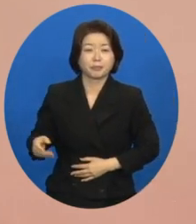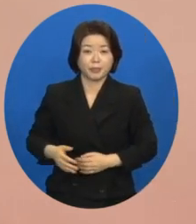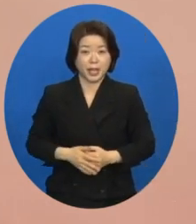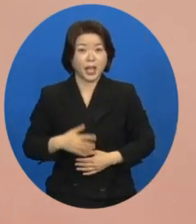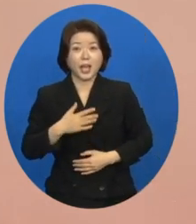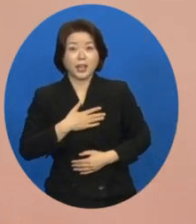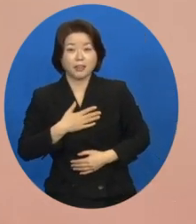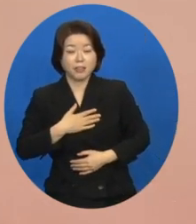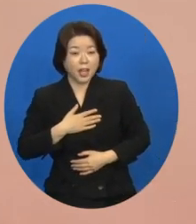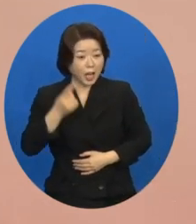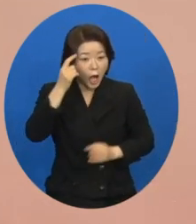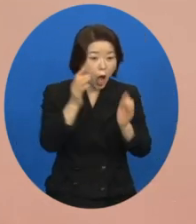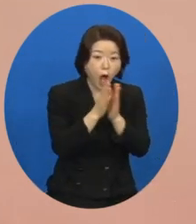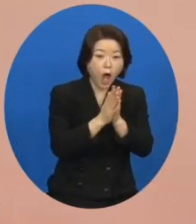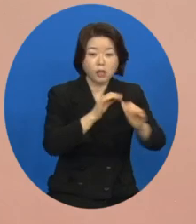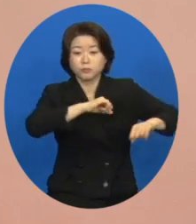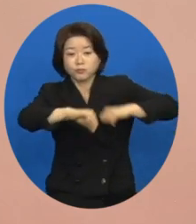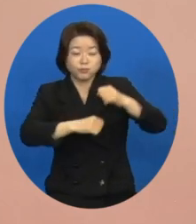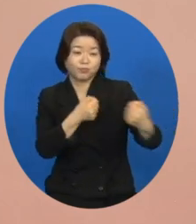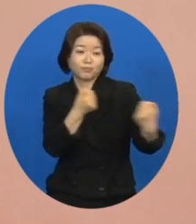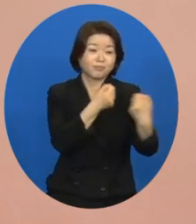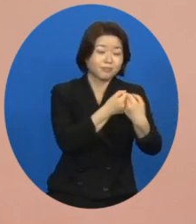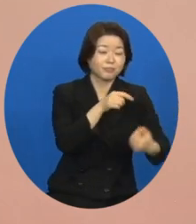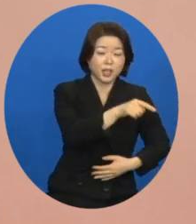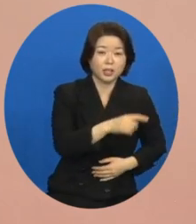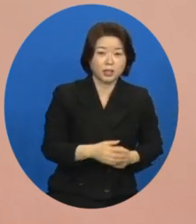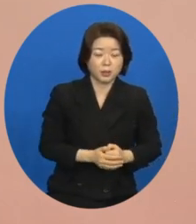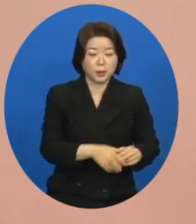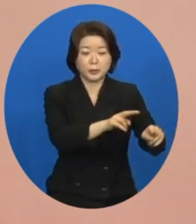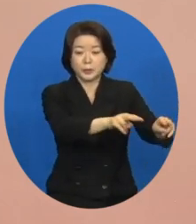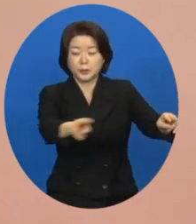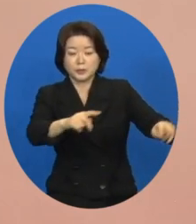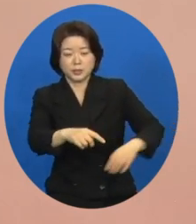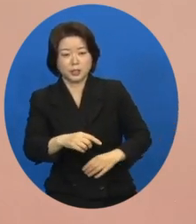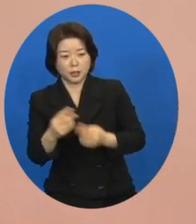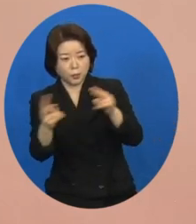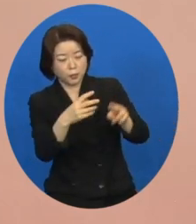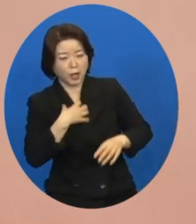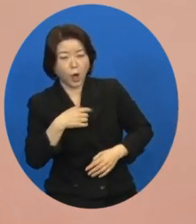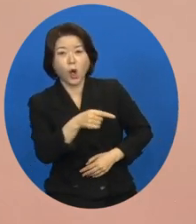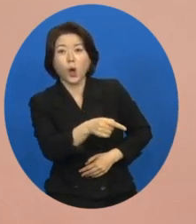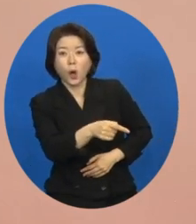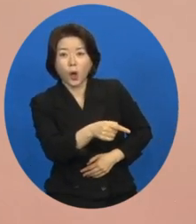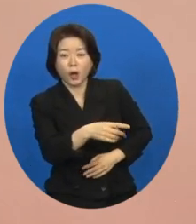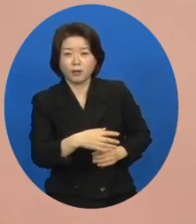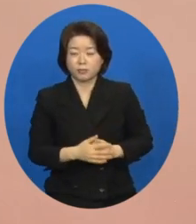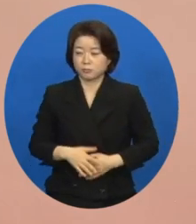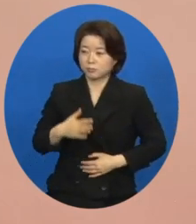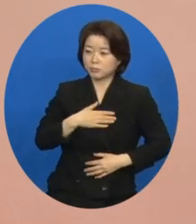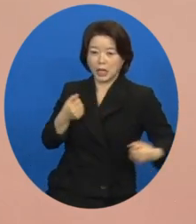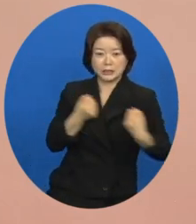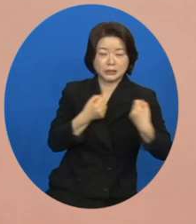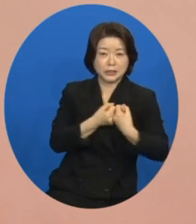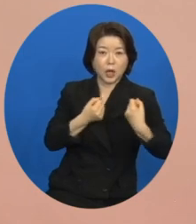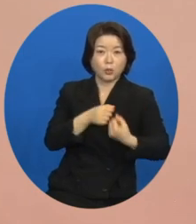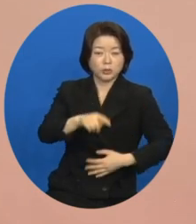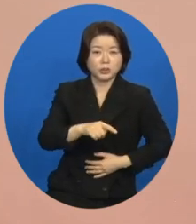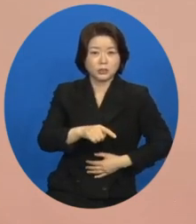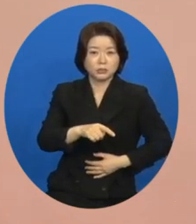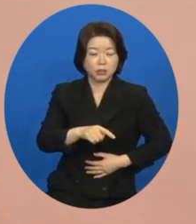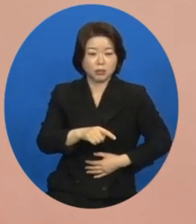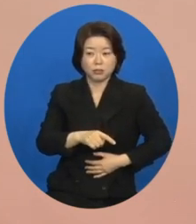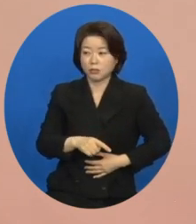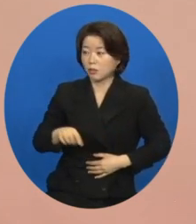저는 내가 알아서 싸우니까 옆에서 엎드려 바치는 애들은 참 걱정되겠고, 나는 싸우니까 싸울 일이